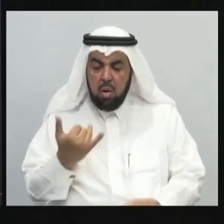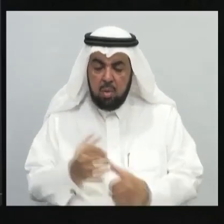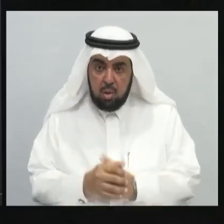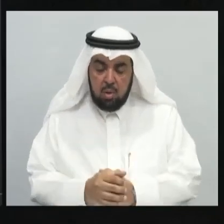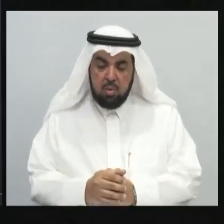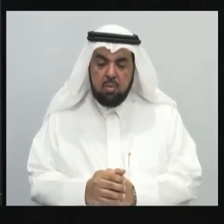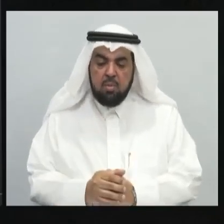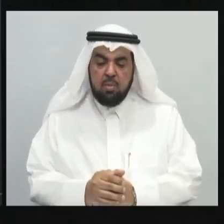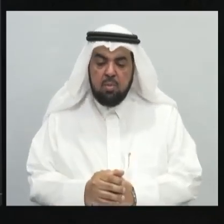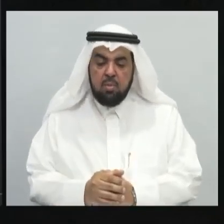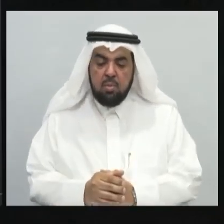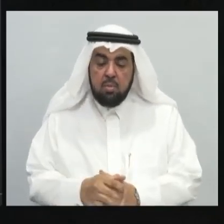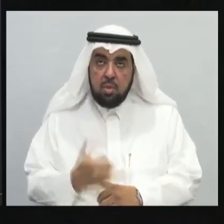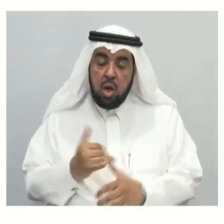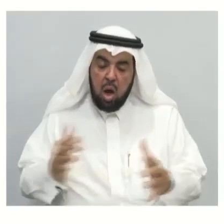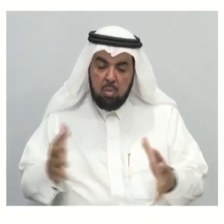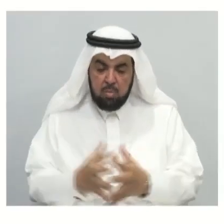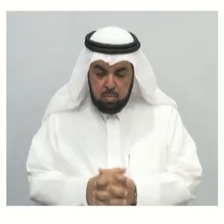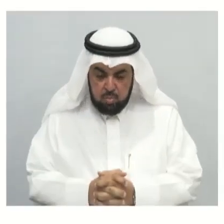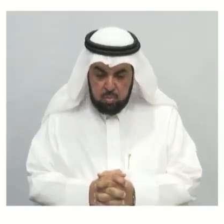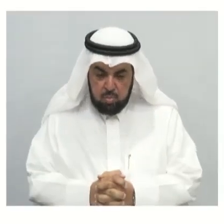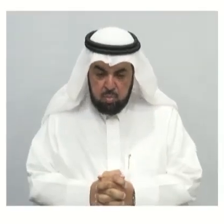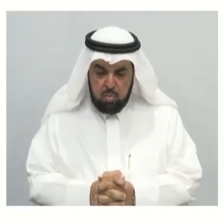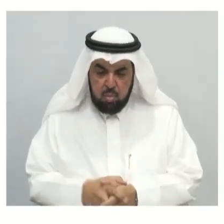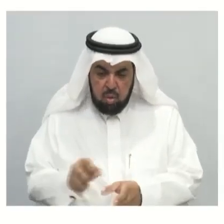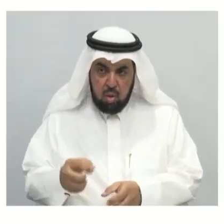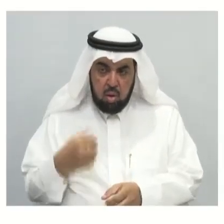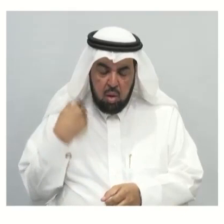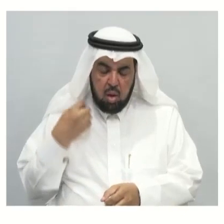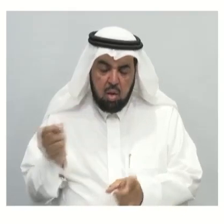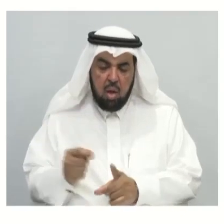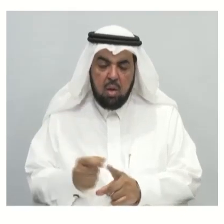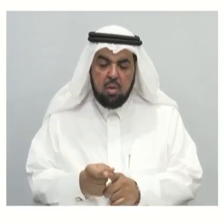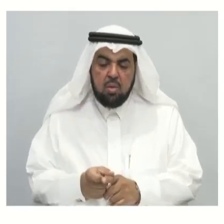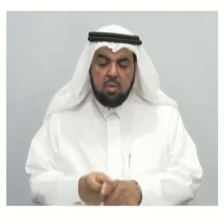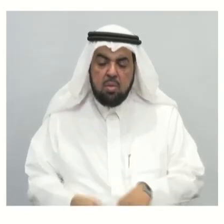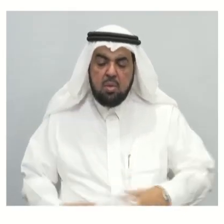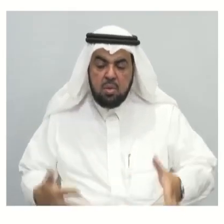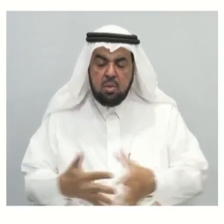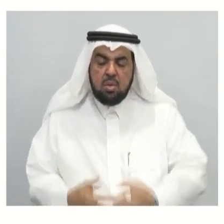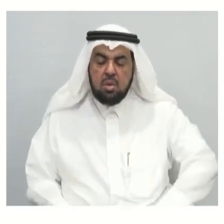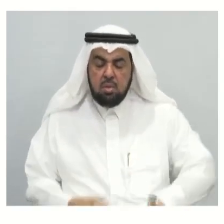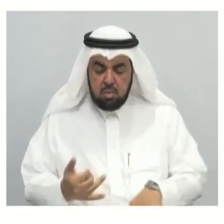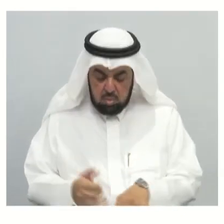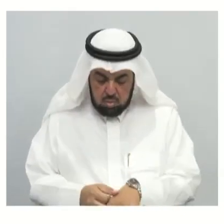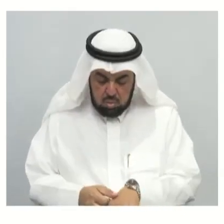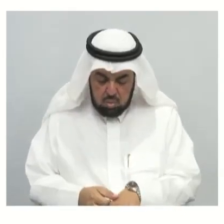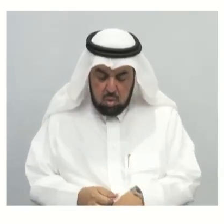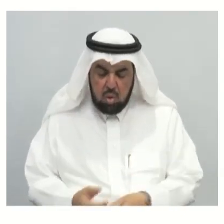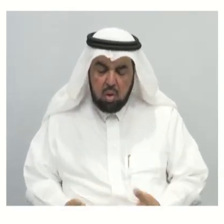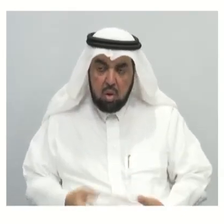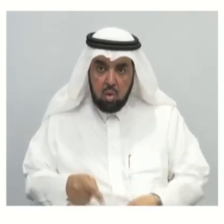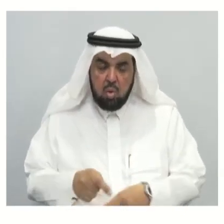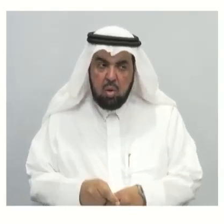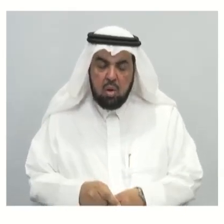العربيه بشكل عام اذا هذه اهداف الجامعه العربيه والتي